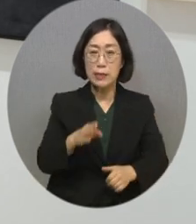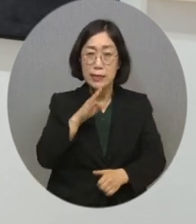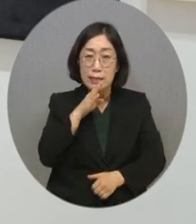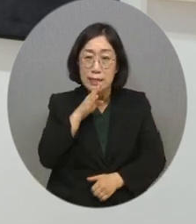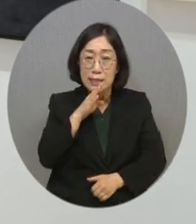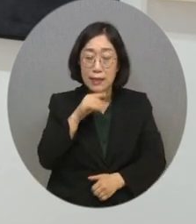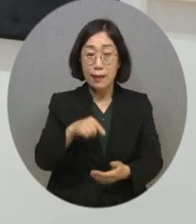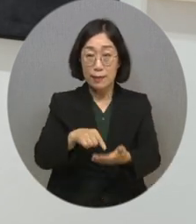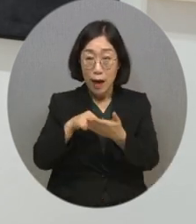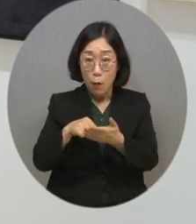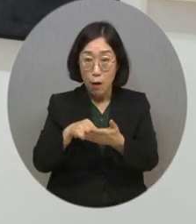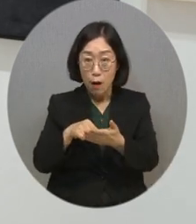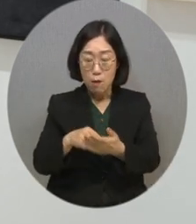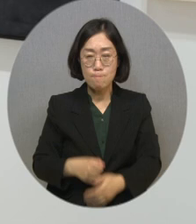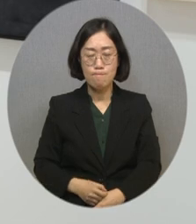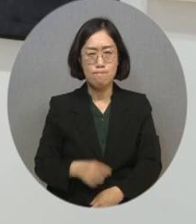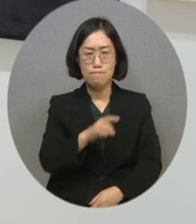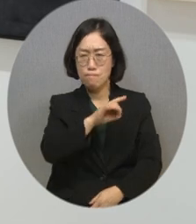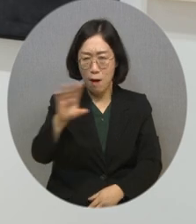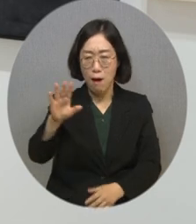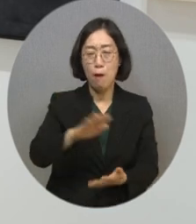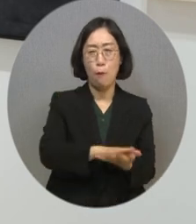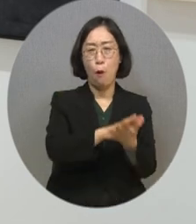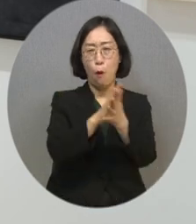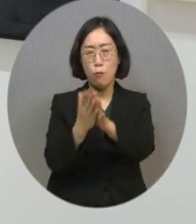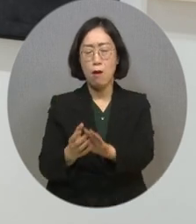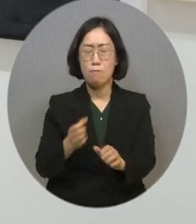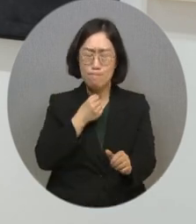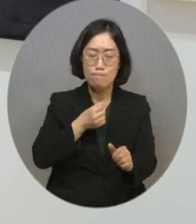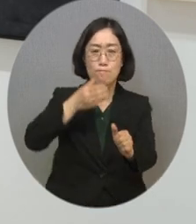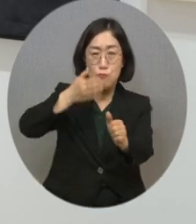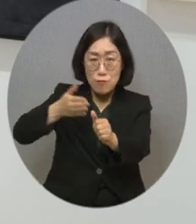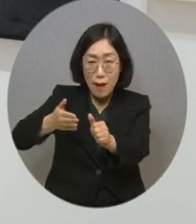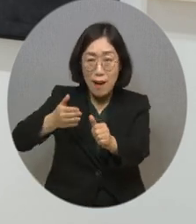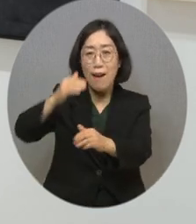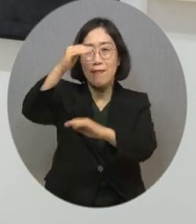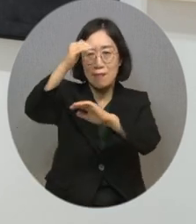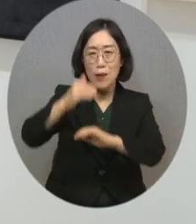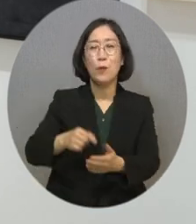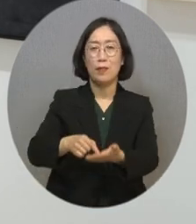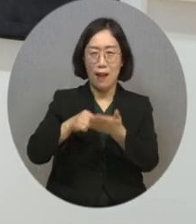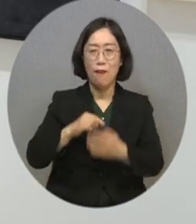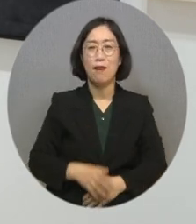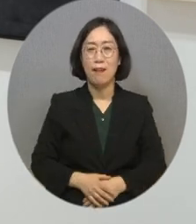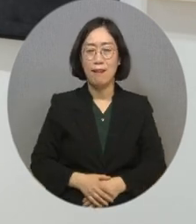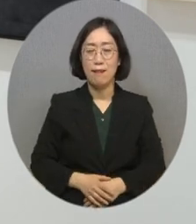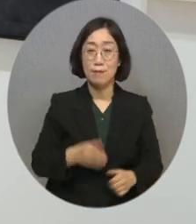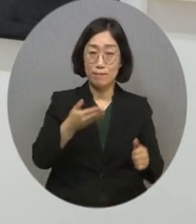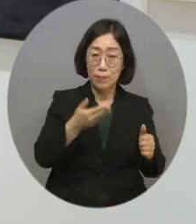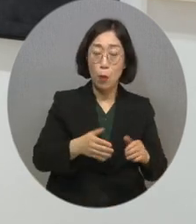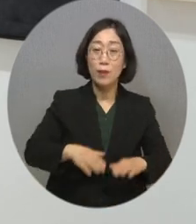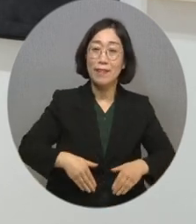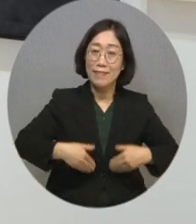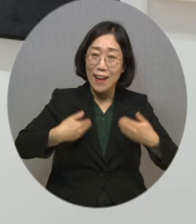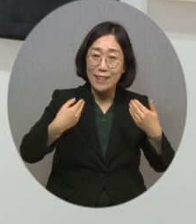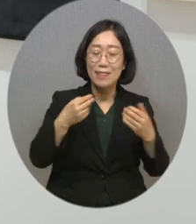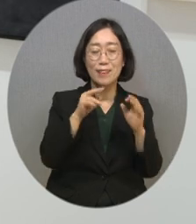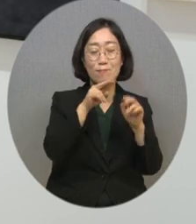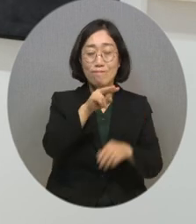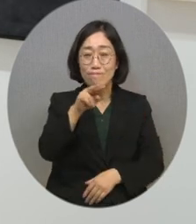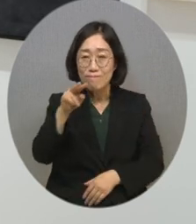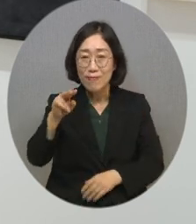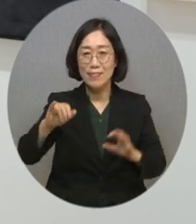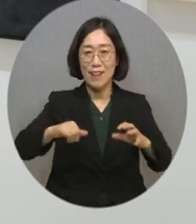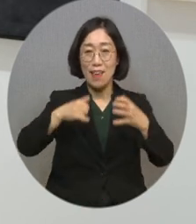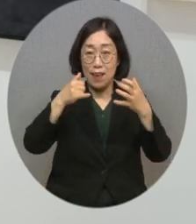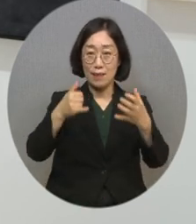세상으로의 담대한 대전환을 시작하자는 작가의 기원을 담았습니다. 작가는 오늘도 따뜻한 시선과 응시로